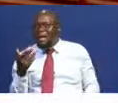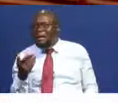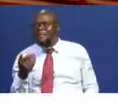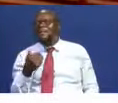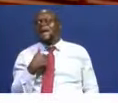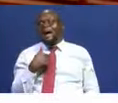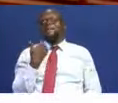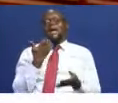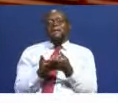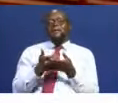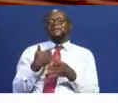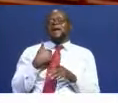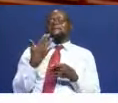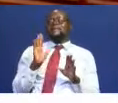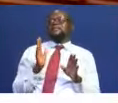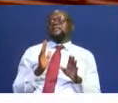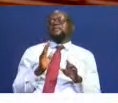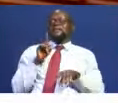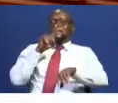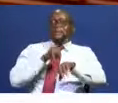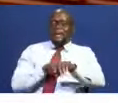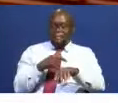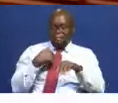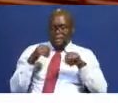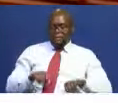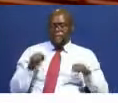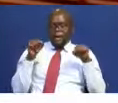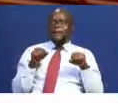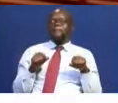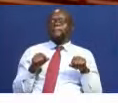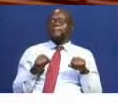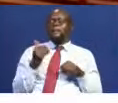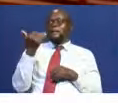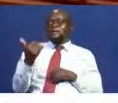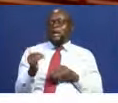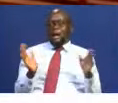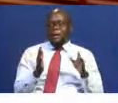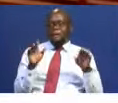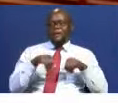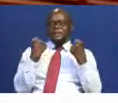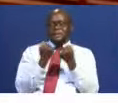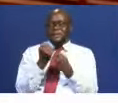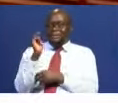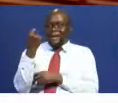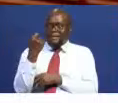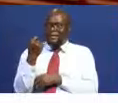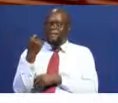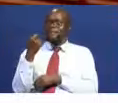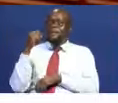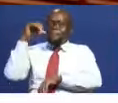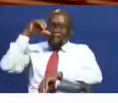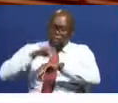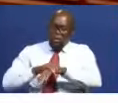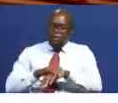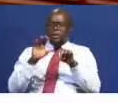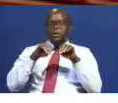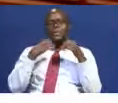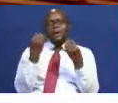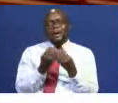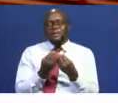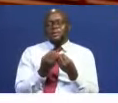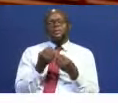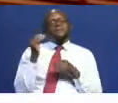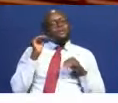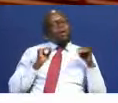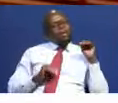mwenyewe niko na ushahidi. Wakati nilipokuwa chair wa Child Welfare Society of Kenya, nilipata hii organization iko